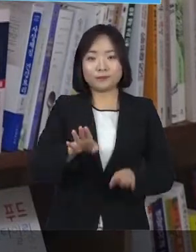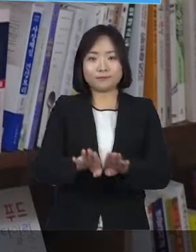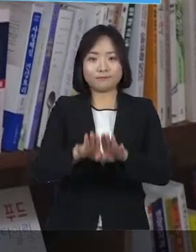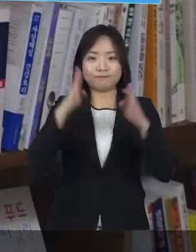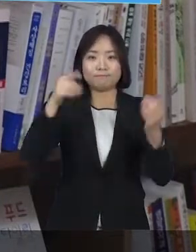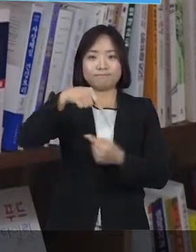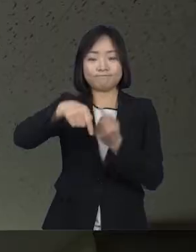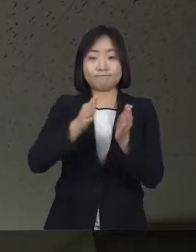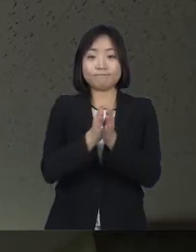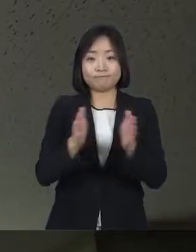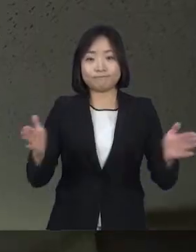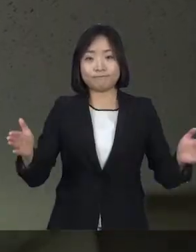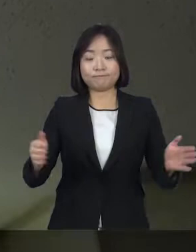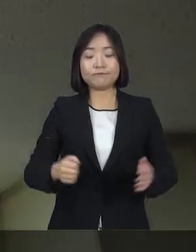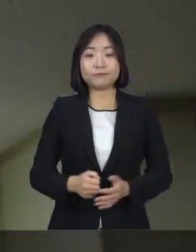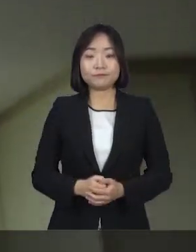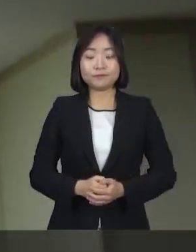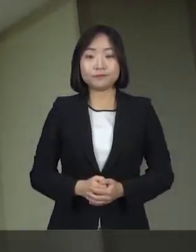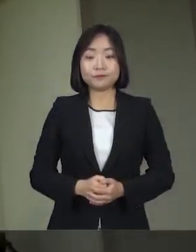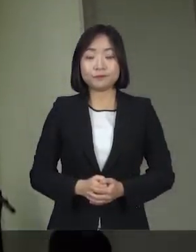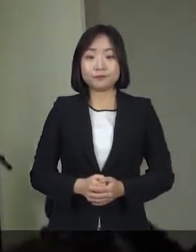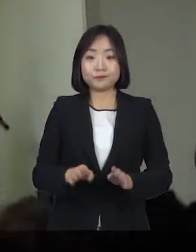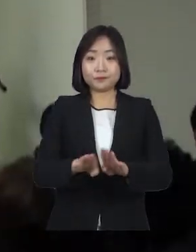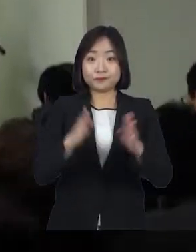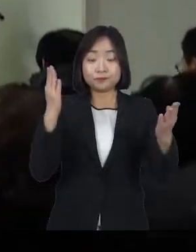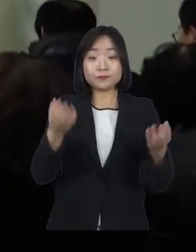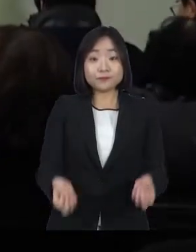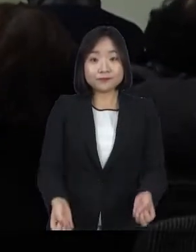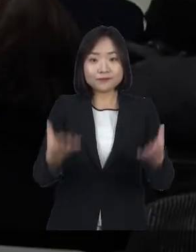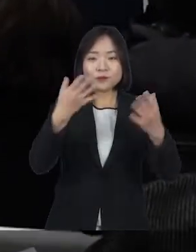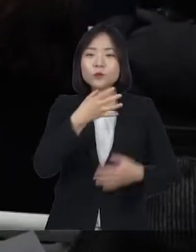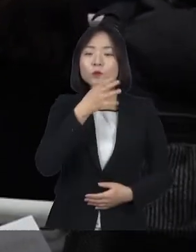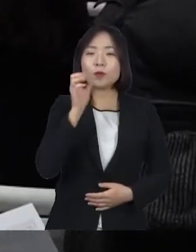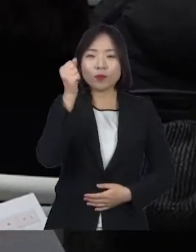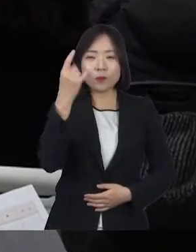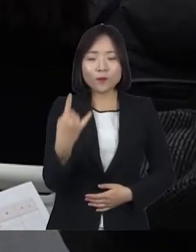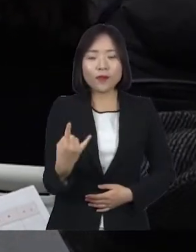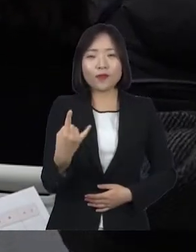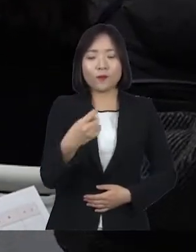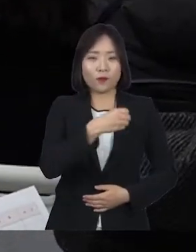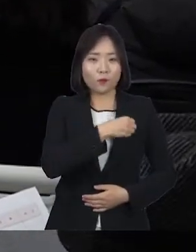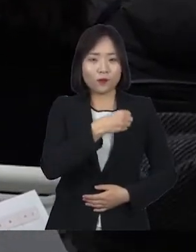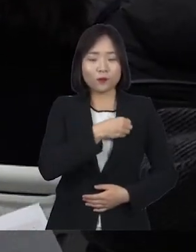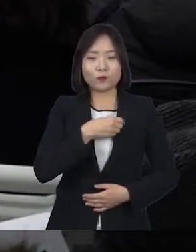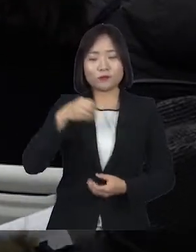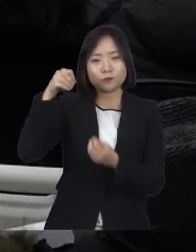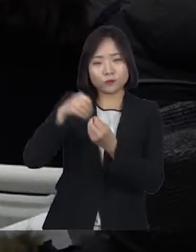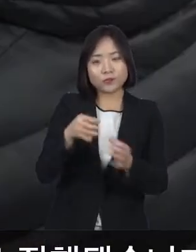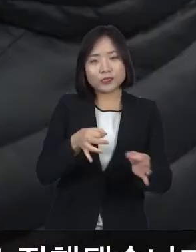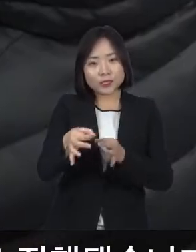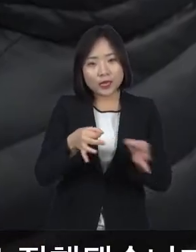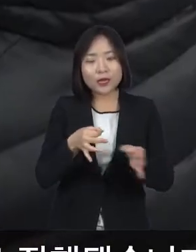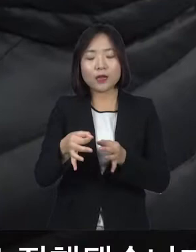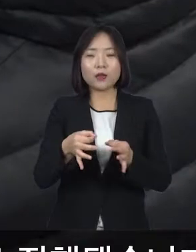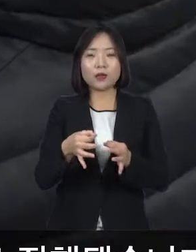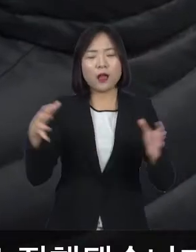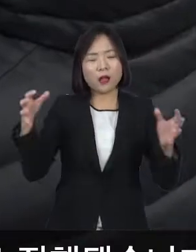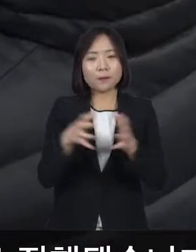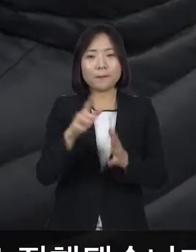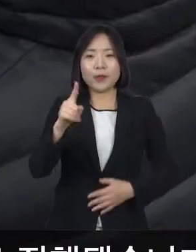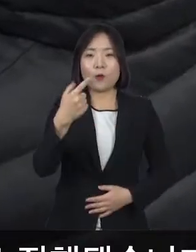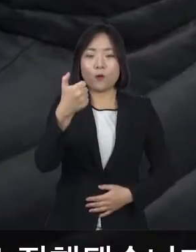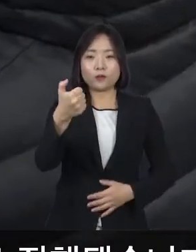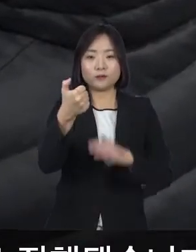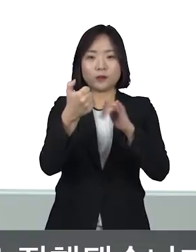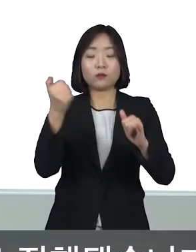들어갔습니다. 이날 개장식은 읍면동 노인회 회원들과 전통시장, 상점과 상인 등 150여 명이